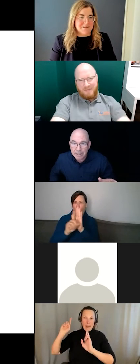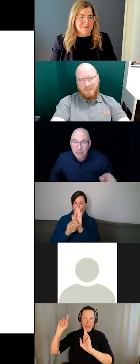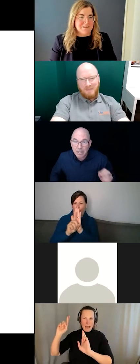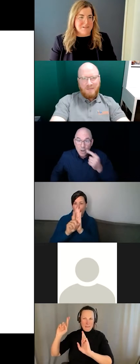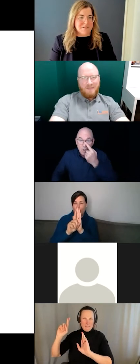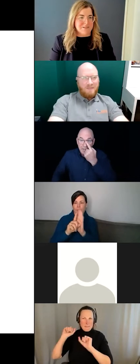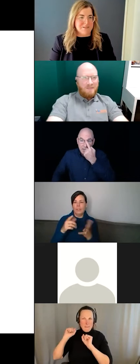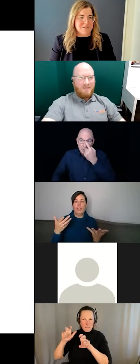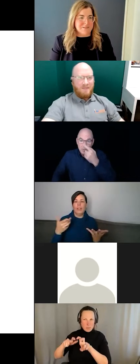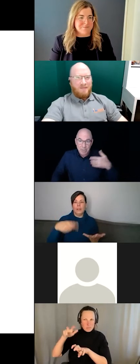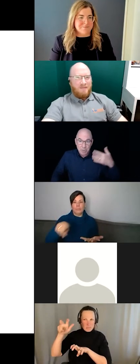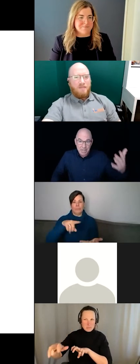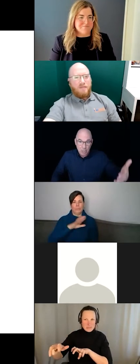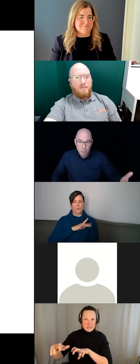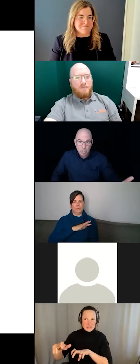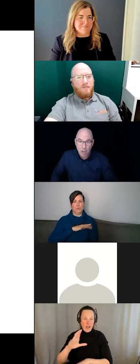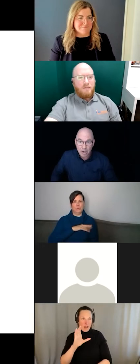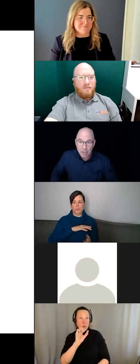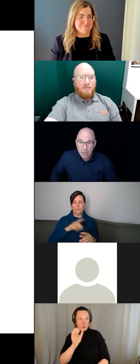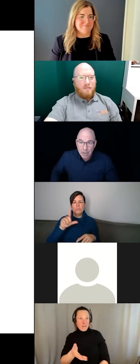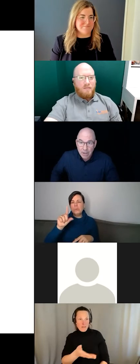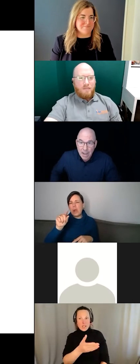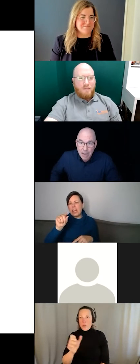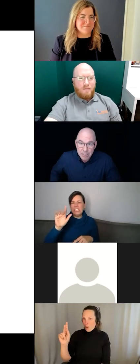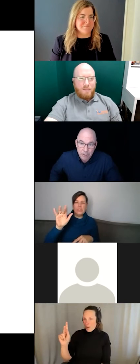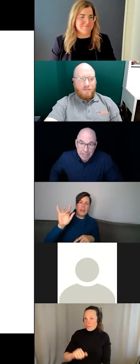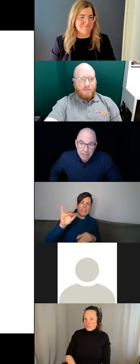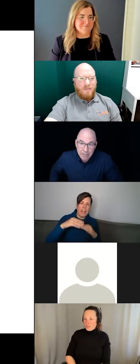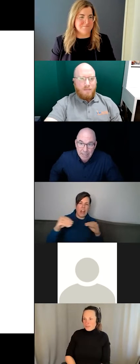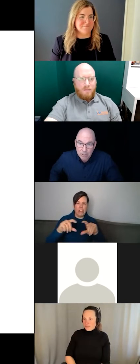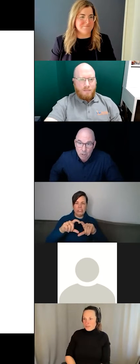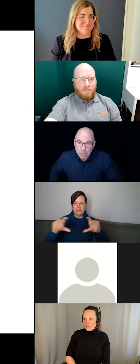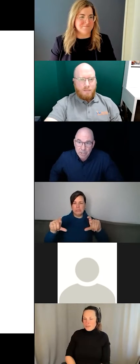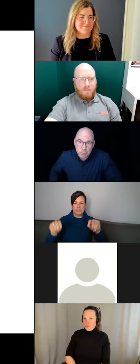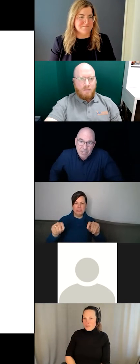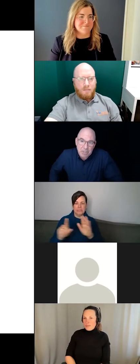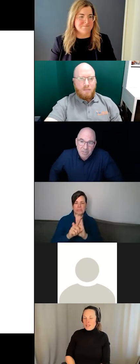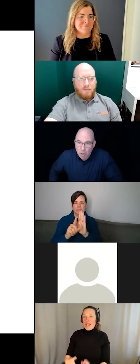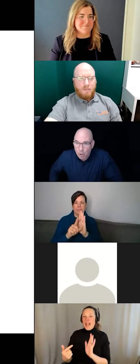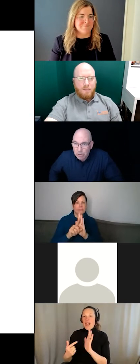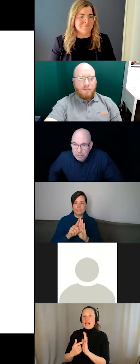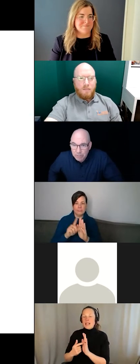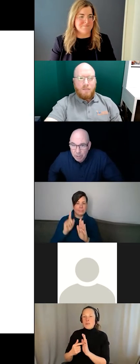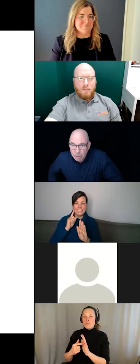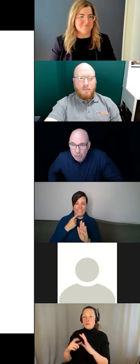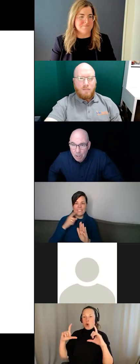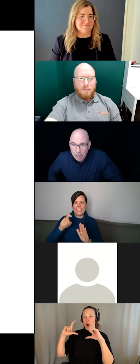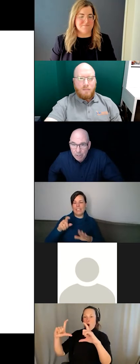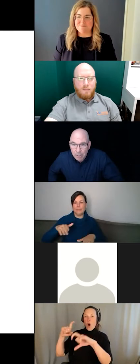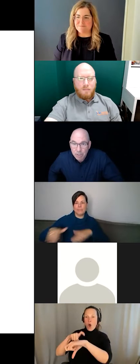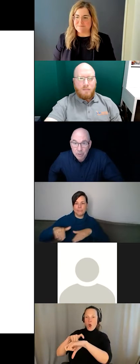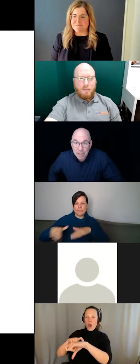pas sauter sur une autre idée. Je ne sais pas si on peut en parler. Qu'elle nous dit, bien sûr. Donc, OK, Léa continue. Quand on